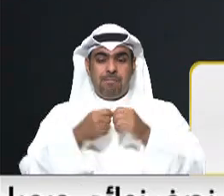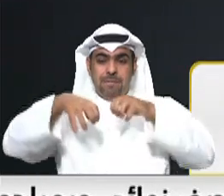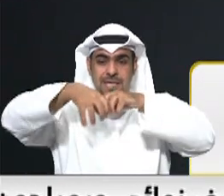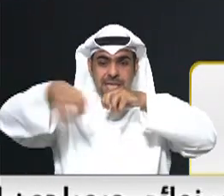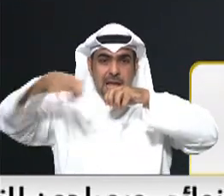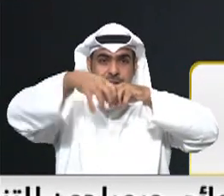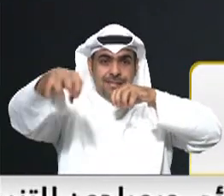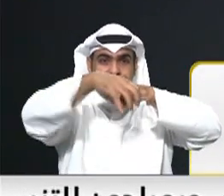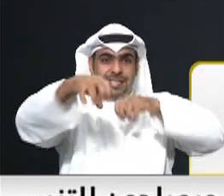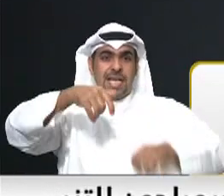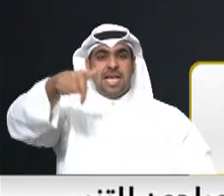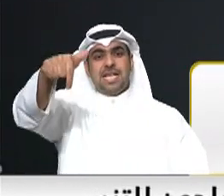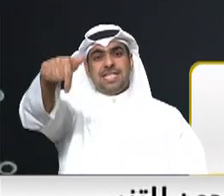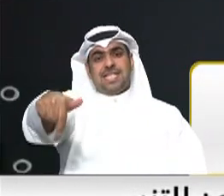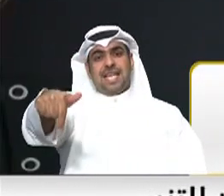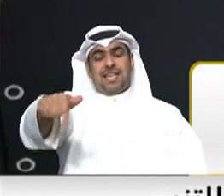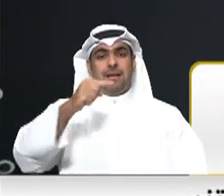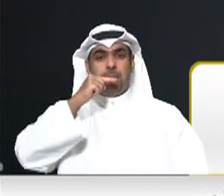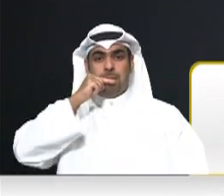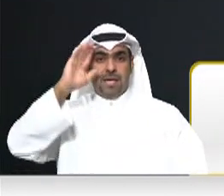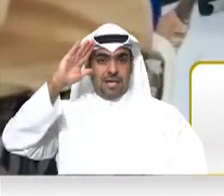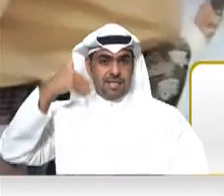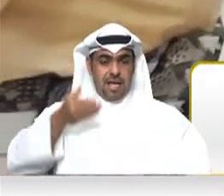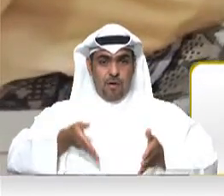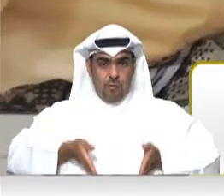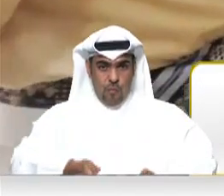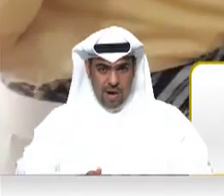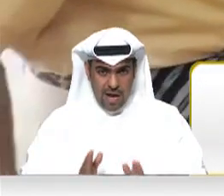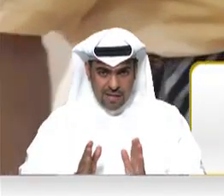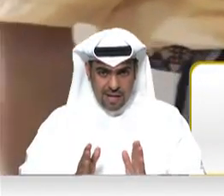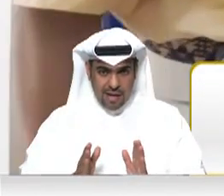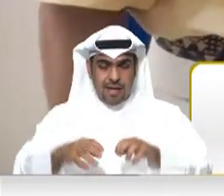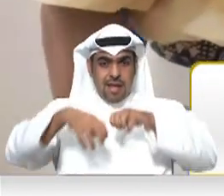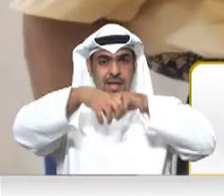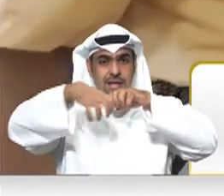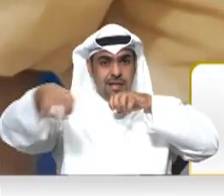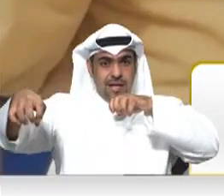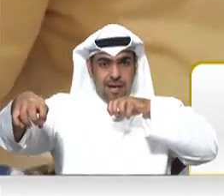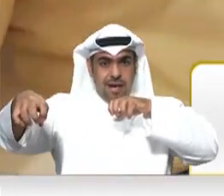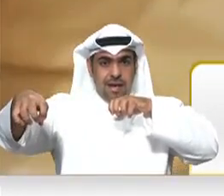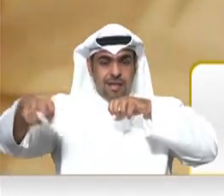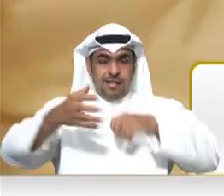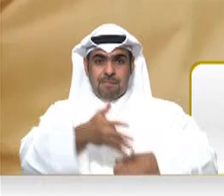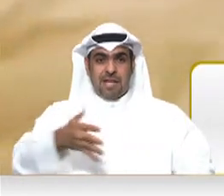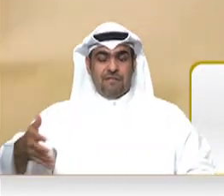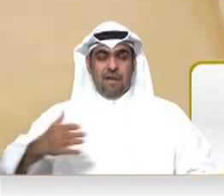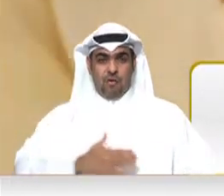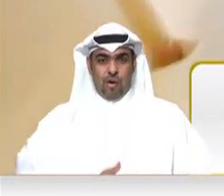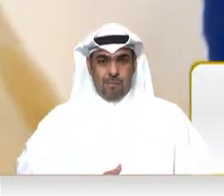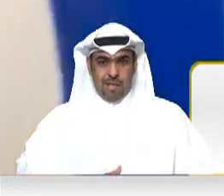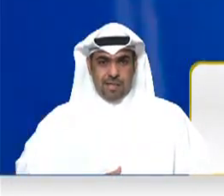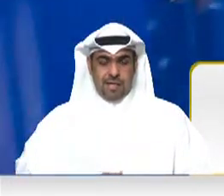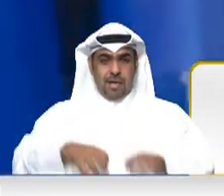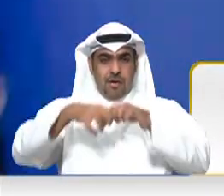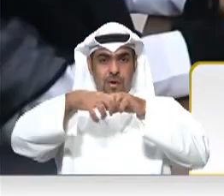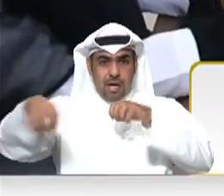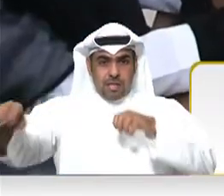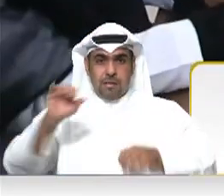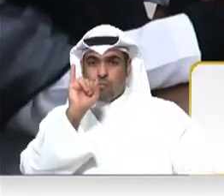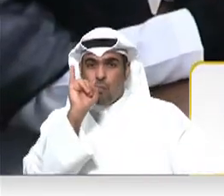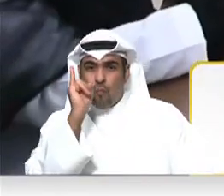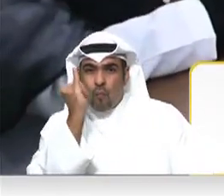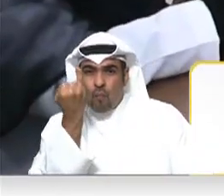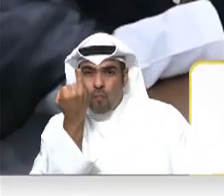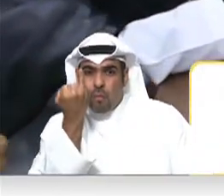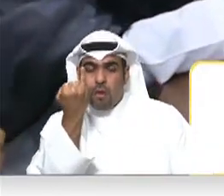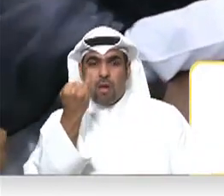طبية، هي عيادة النساء والولادة، وعيادة الأطفال والباطنية، وعيادة سوء التغذية،